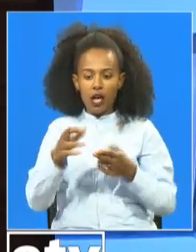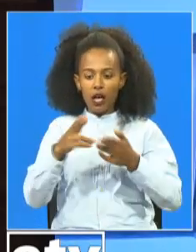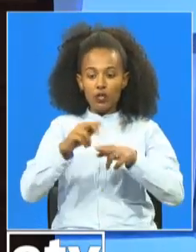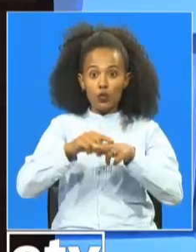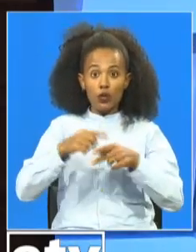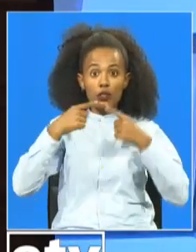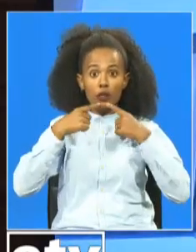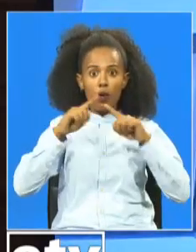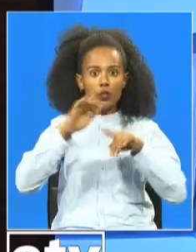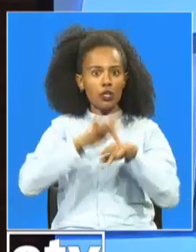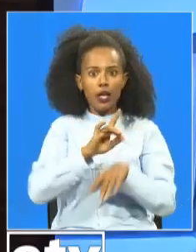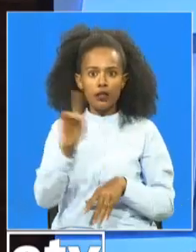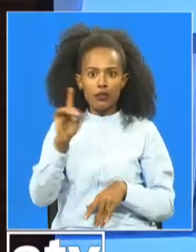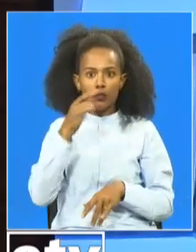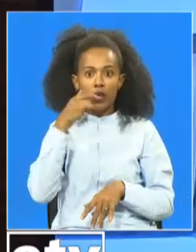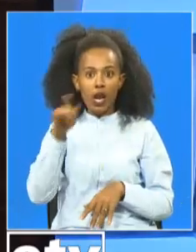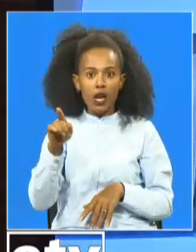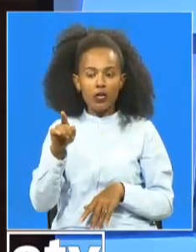የአስቸኳይ ጊዜ አዋጅ አይጠቅሳቸውም ይላል፣